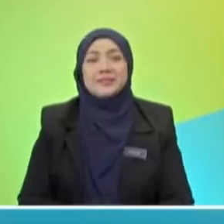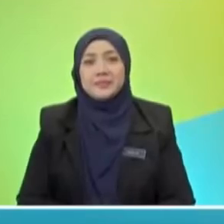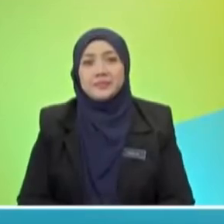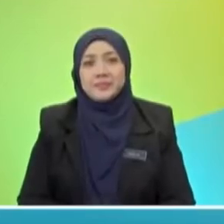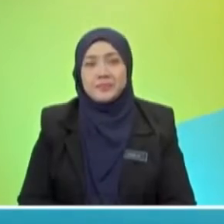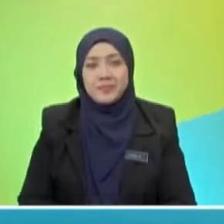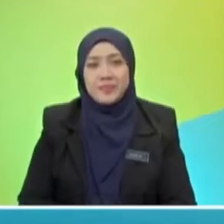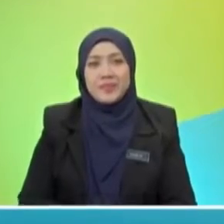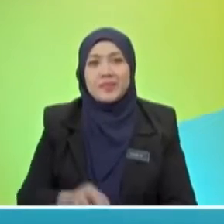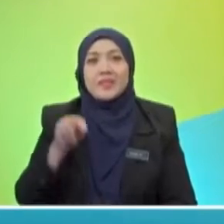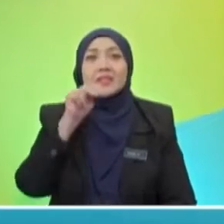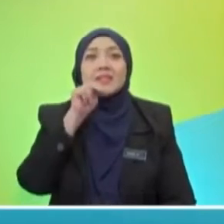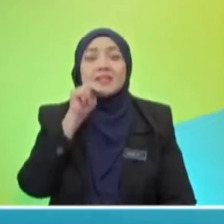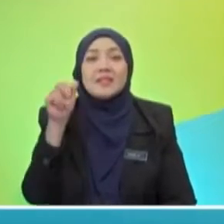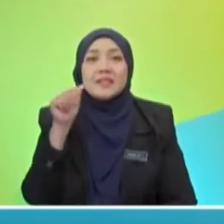Silakan Aisyah.